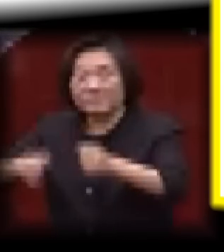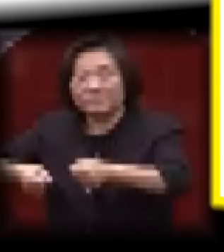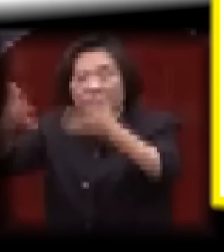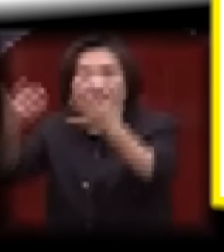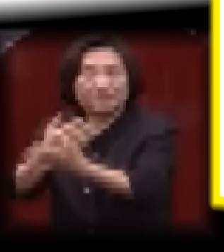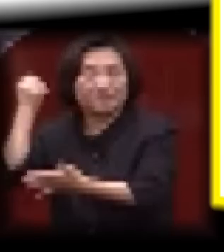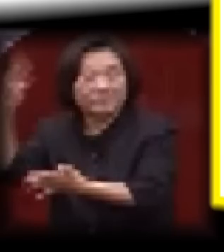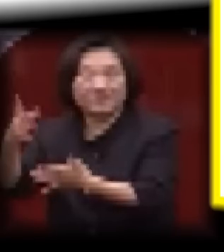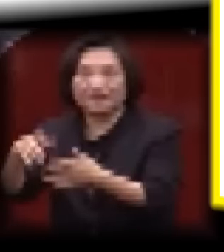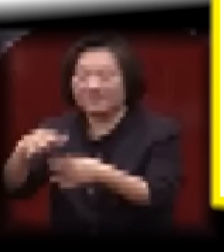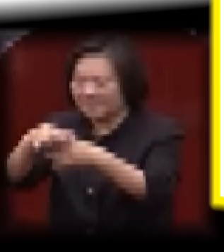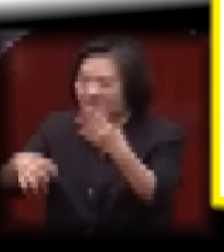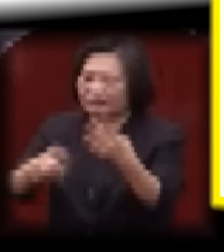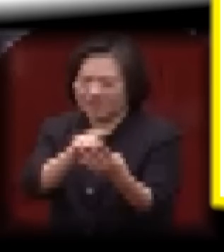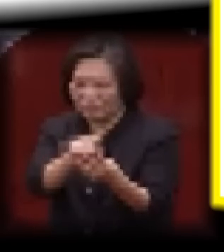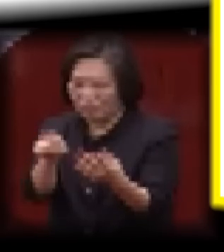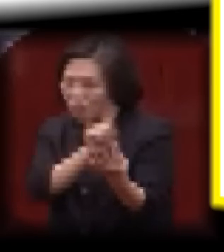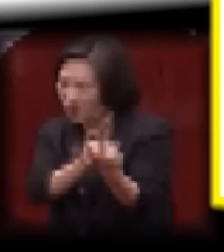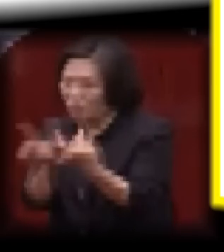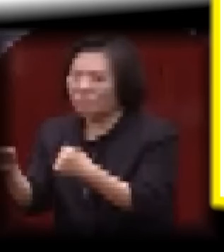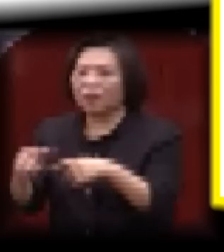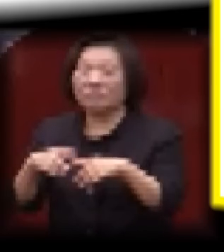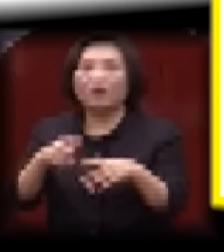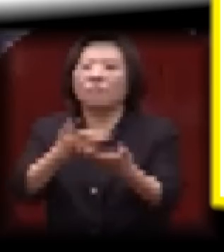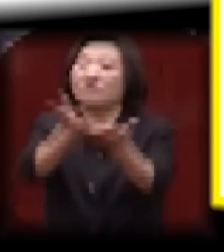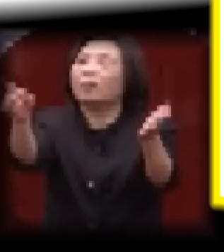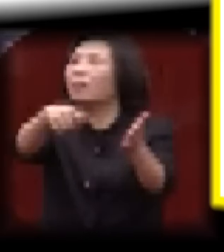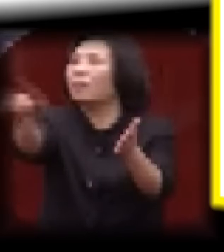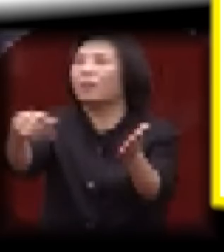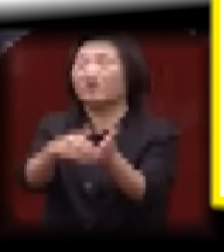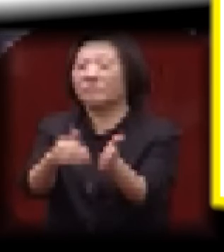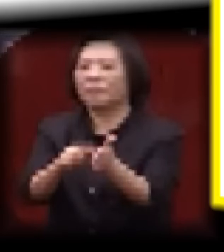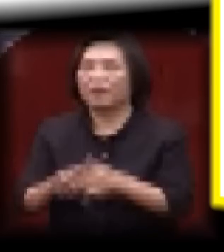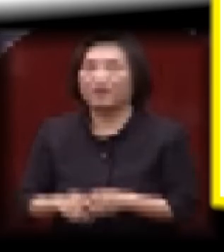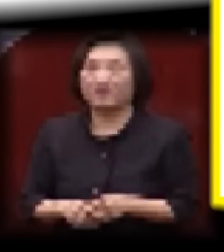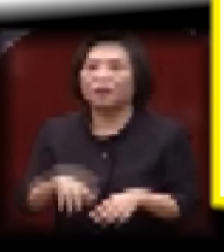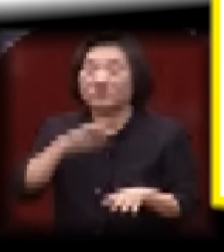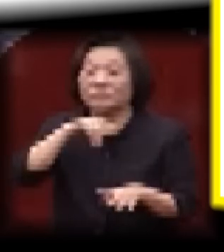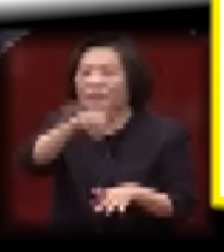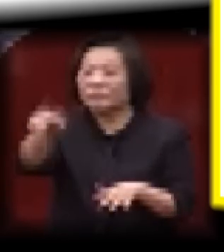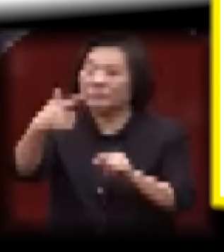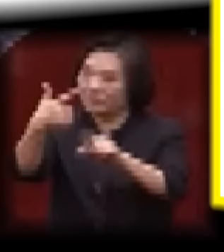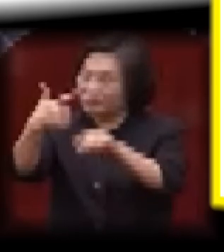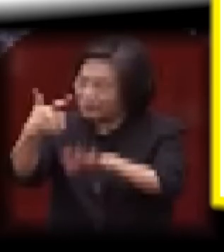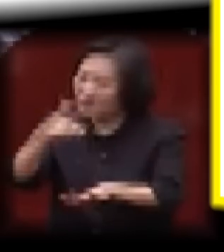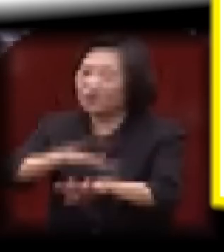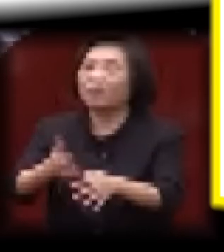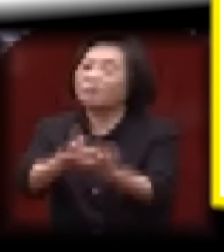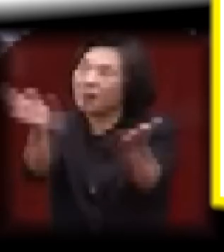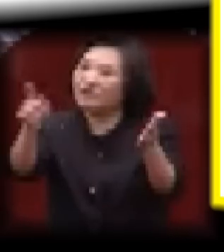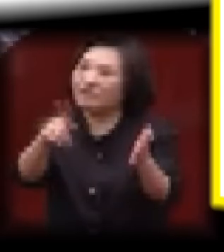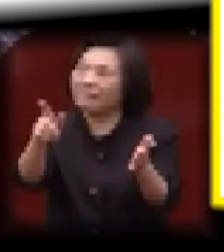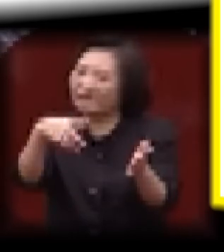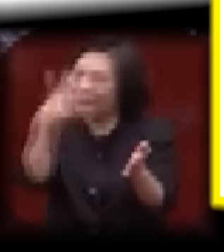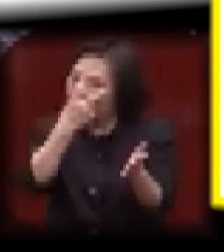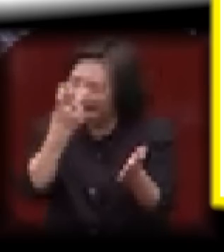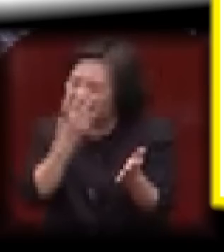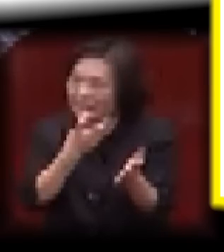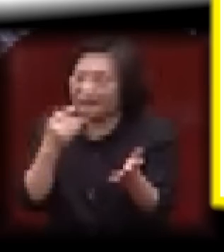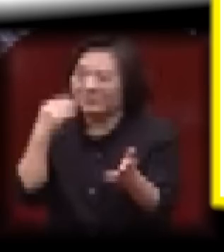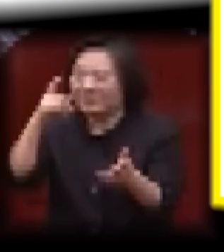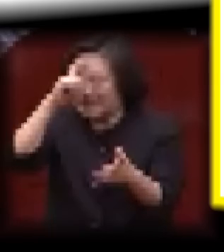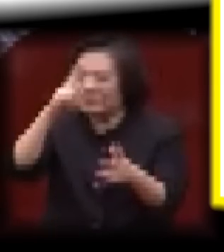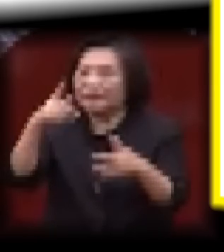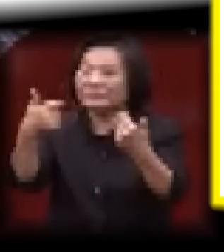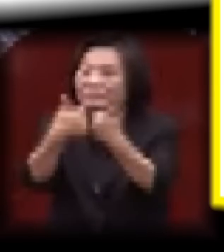用自治条例有送到市议会的，我们在6月底会送进议会审议。那么很希望说议会在这个